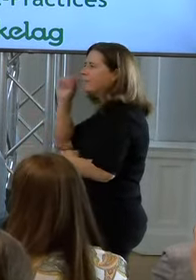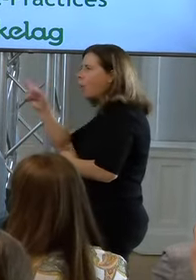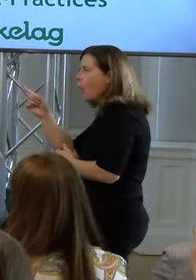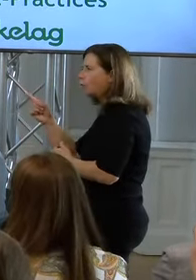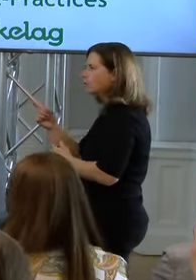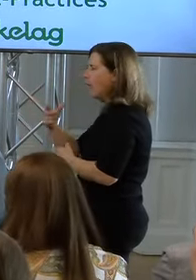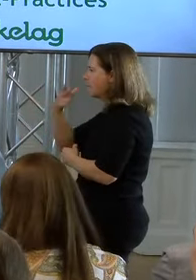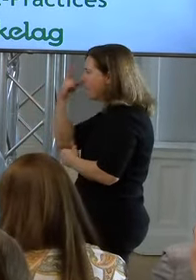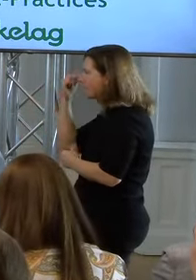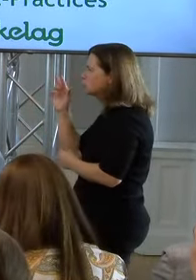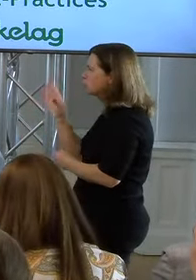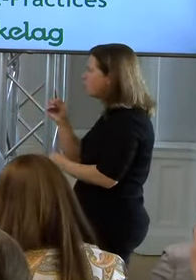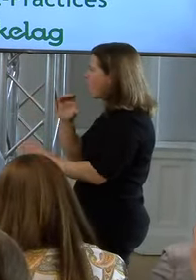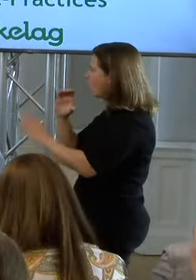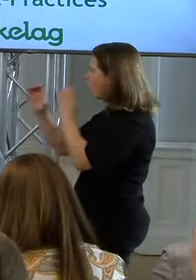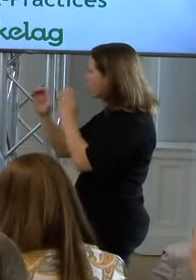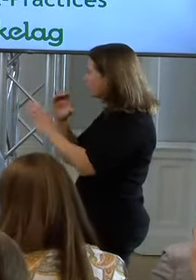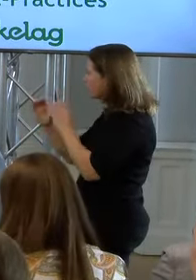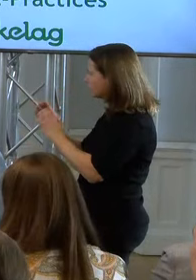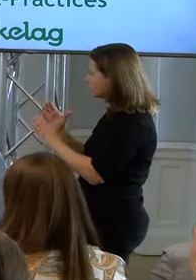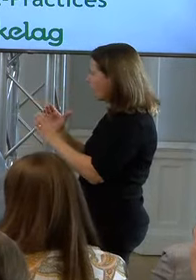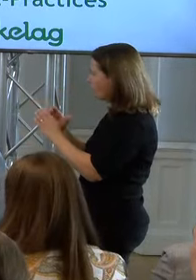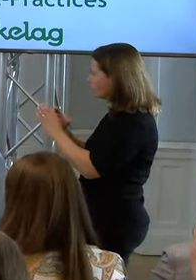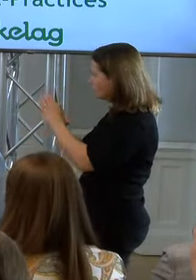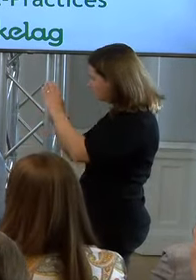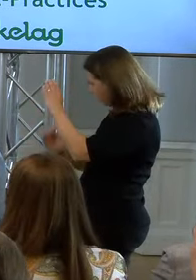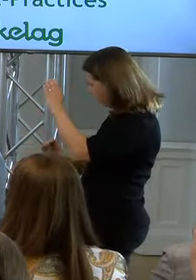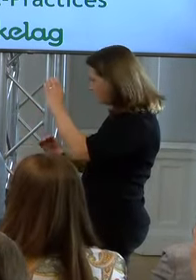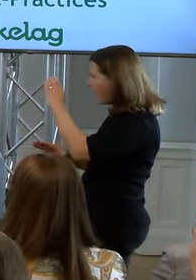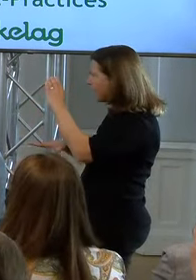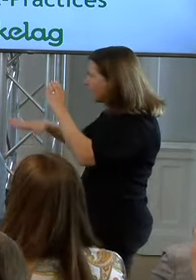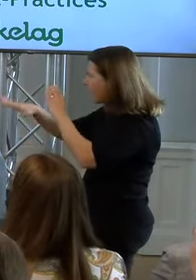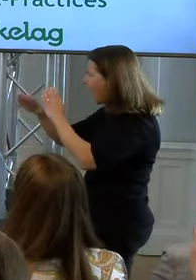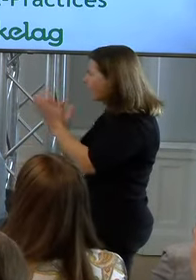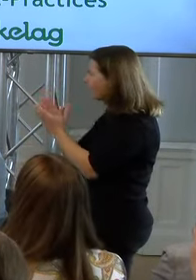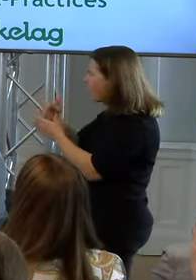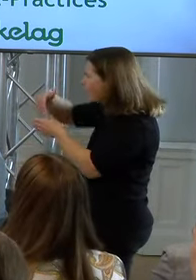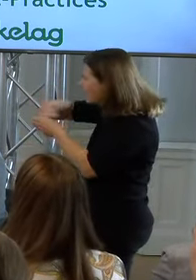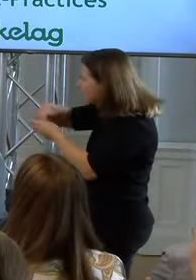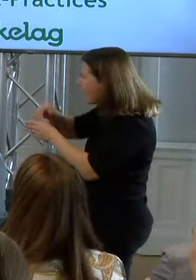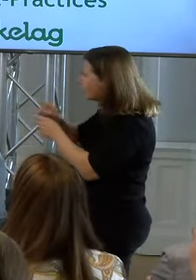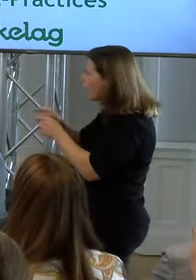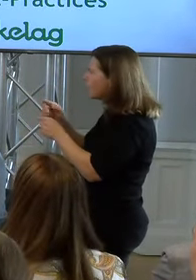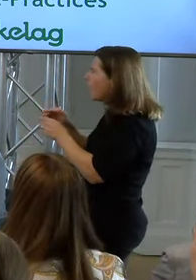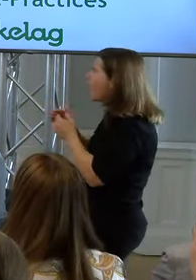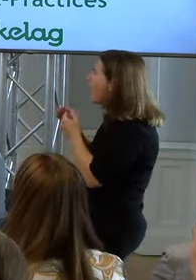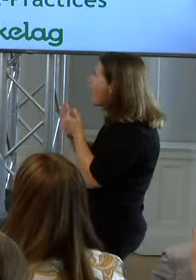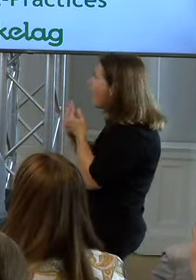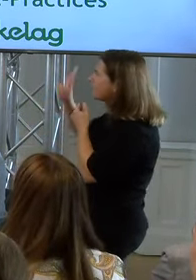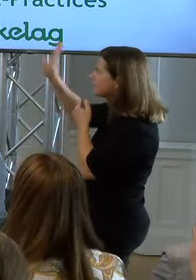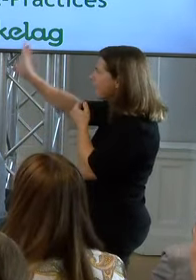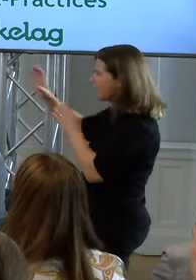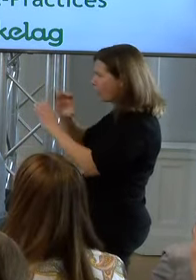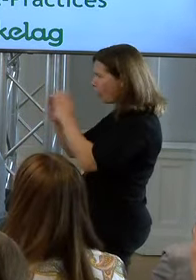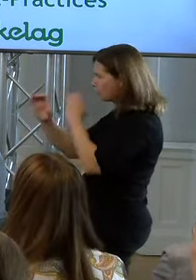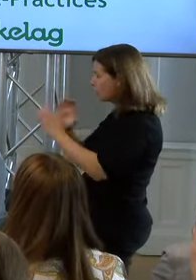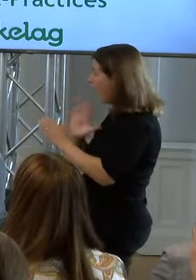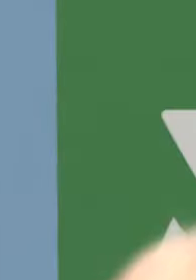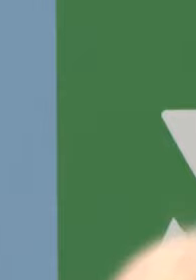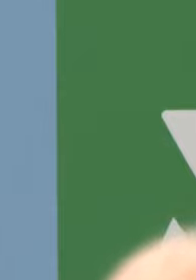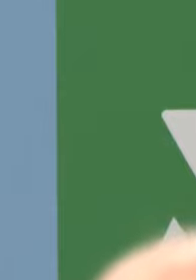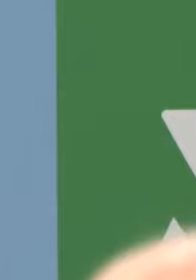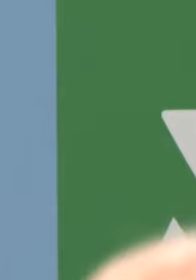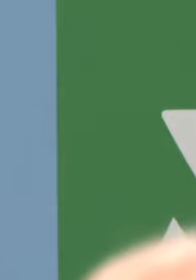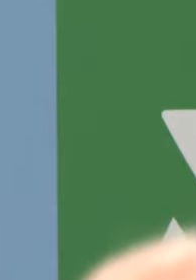ein Mensch mit einer Kommunikationseinschränkung im Bereich arbeitet, der für interne und externe Kommunikation zuständig ist. Aber es hat sich